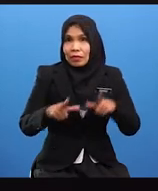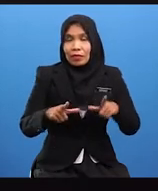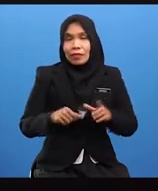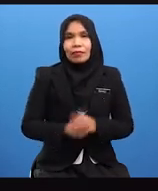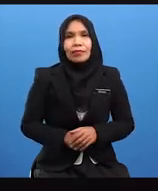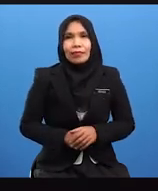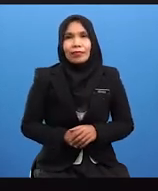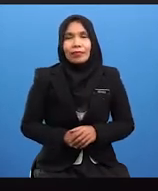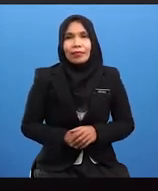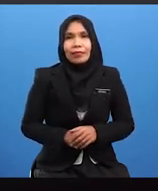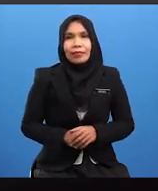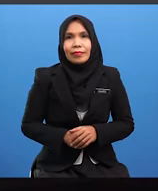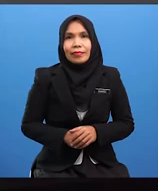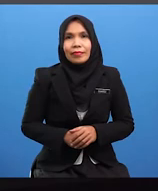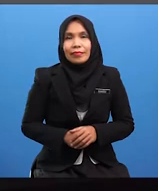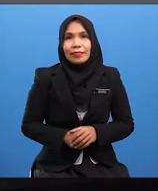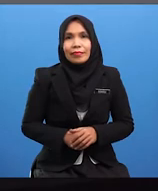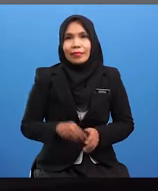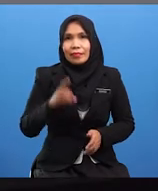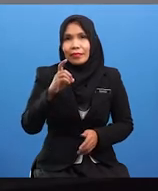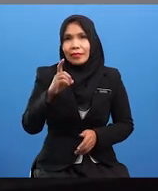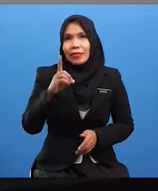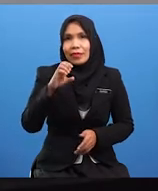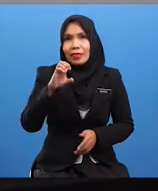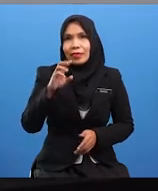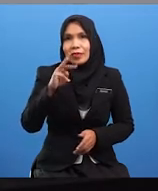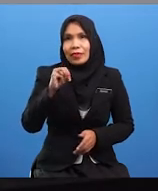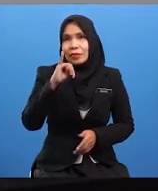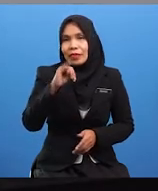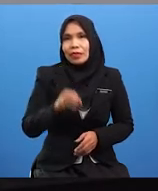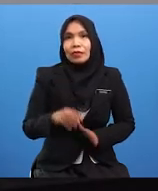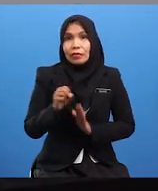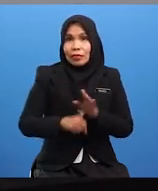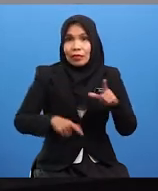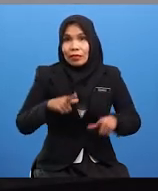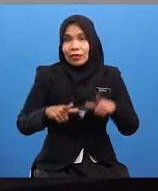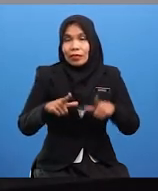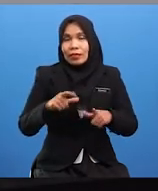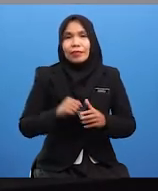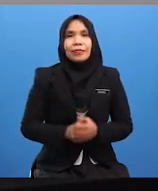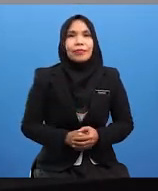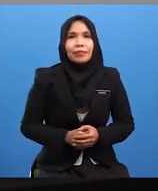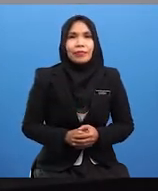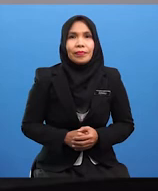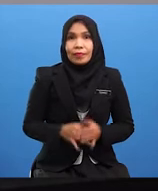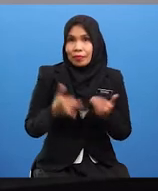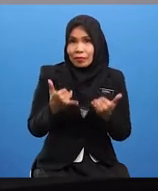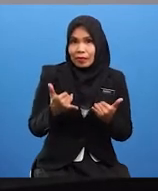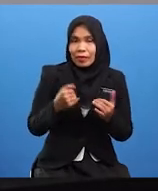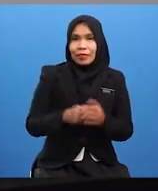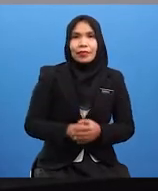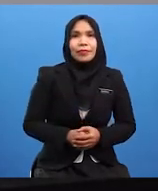menyediakan bahan-bahan dan alatan yang diperlukan, kini tibalah saatnya